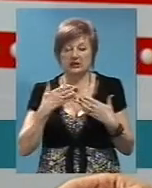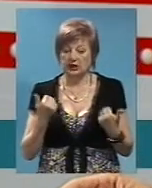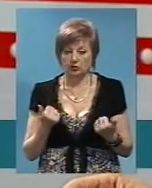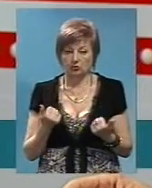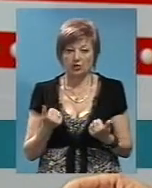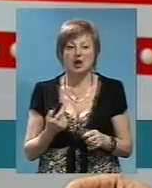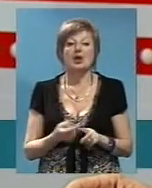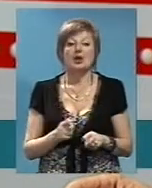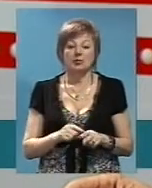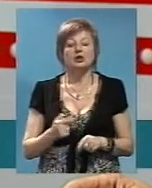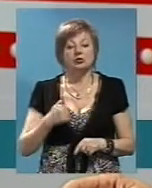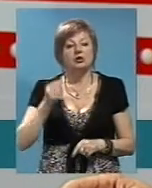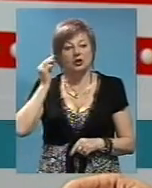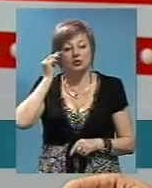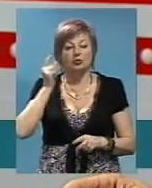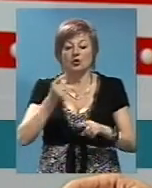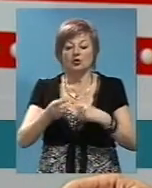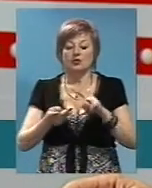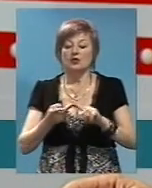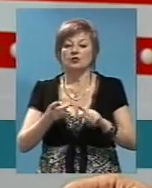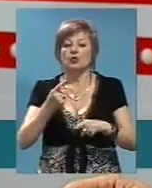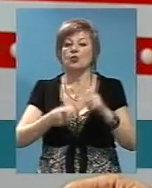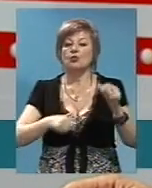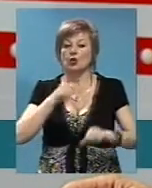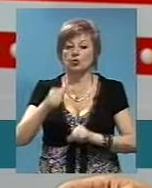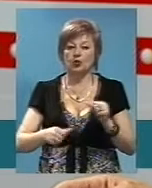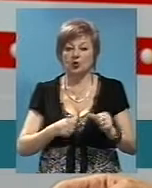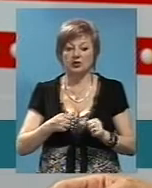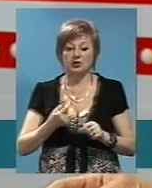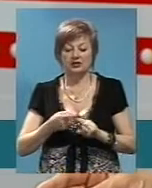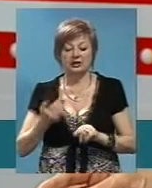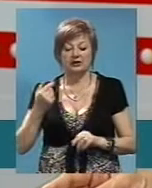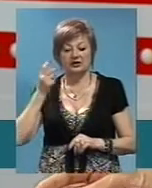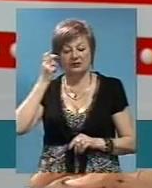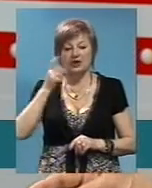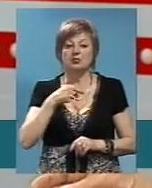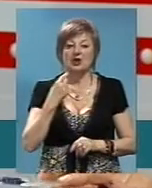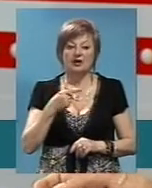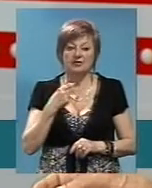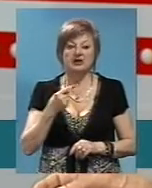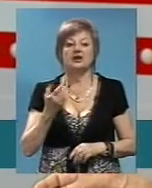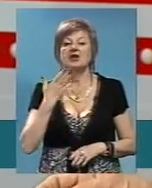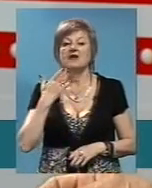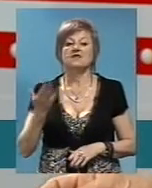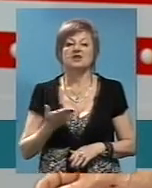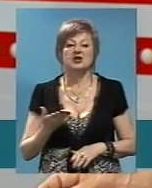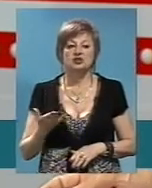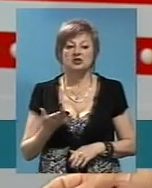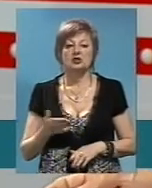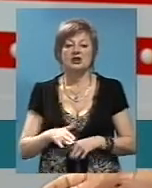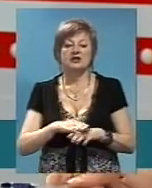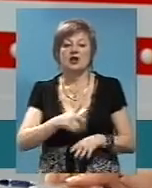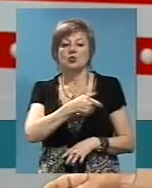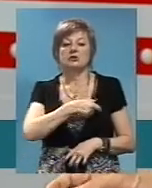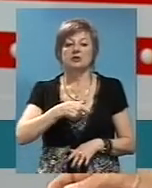Тому я думаю, що в другому півріччі, і ми про це в Києві недавно говорили, і виступала народний